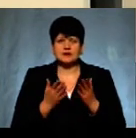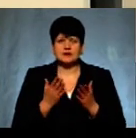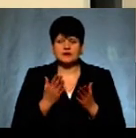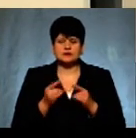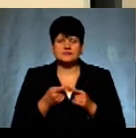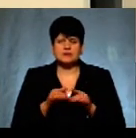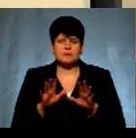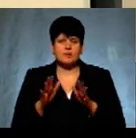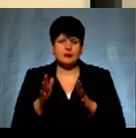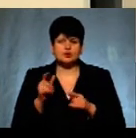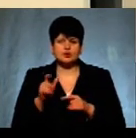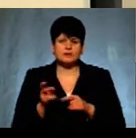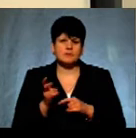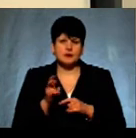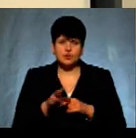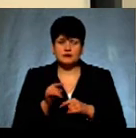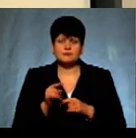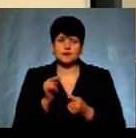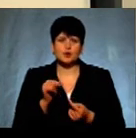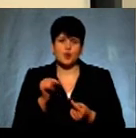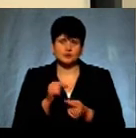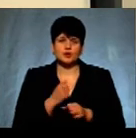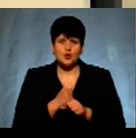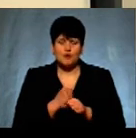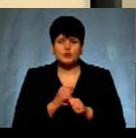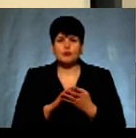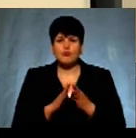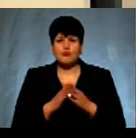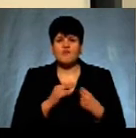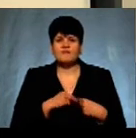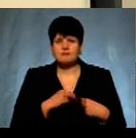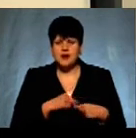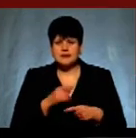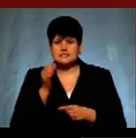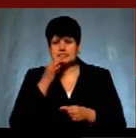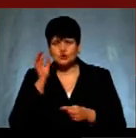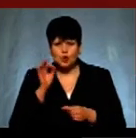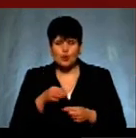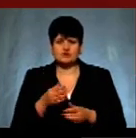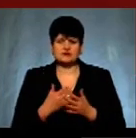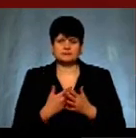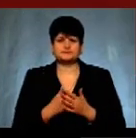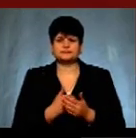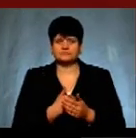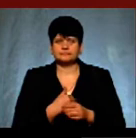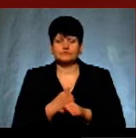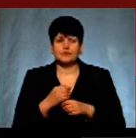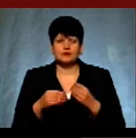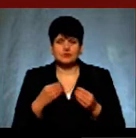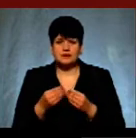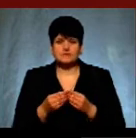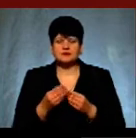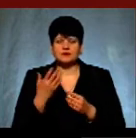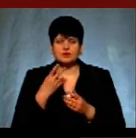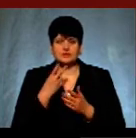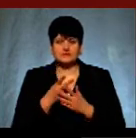таких моментах, що людина приходить, їй підходить така робота, умови праці, можливо, і досвід такий, що хоче роботодавець на її, але коли